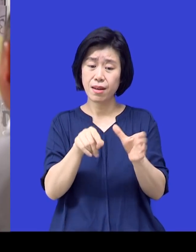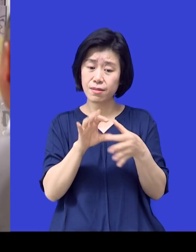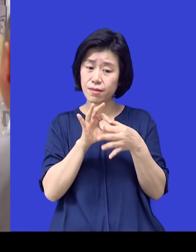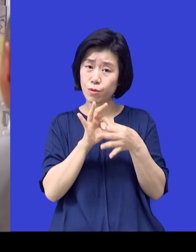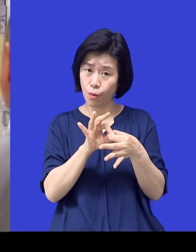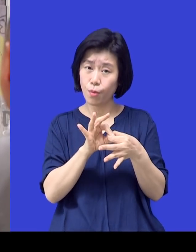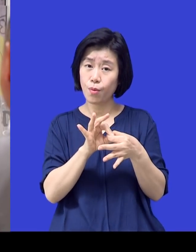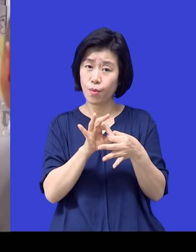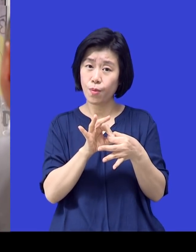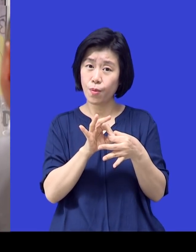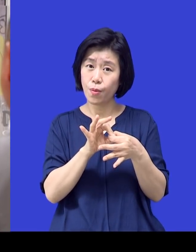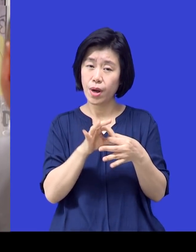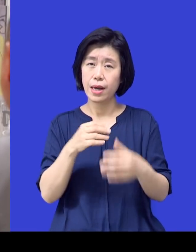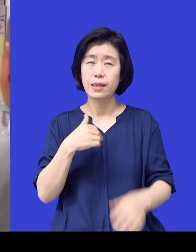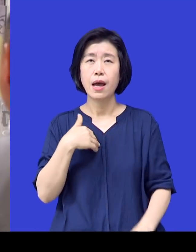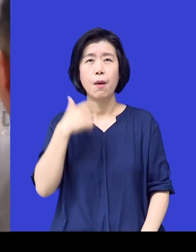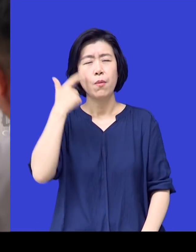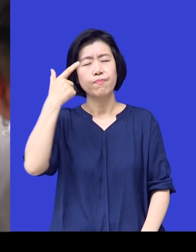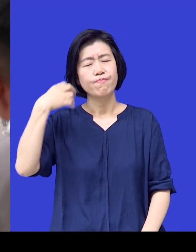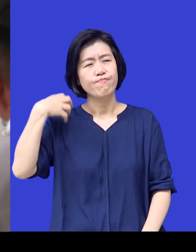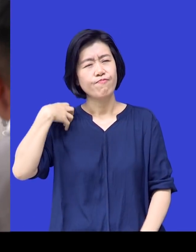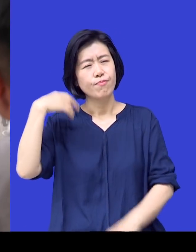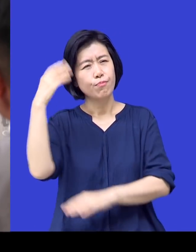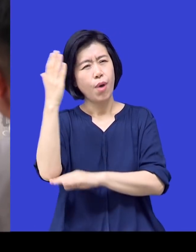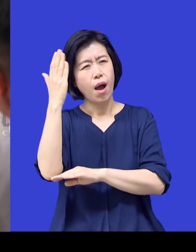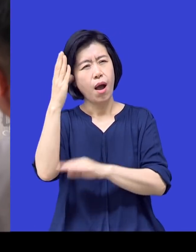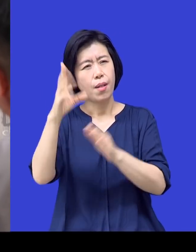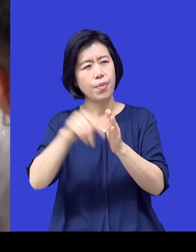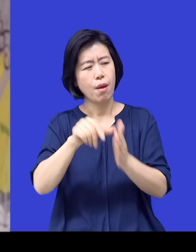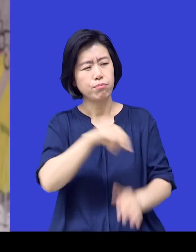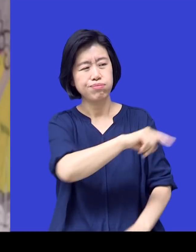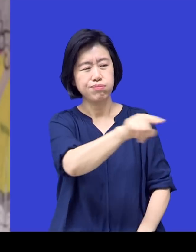이렇게 말씀을 전할 때나 할 때 그 사람들이 떠오르잖아요.